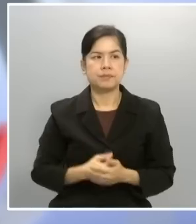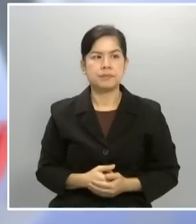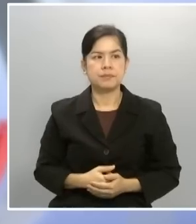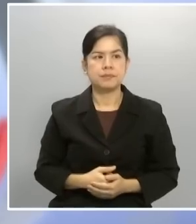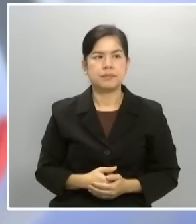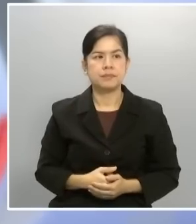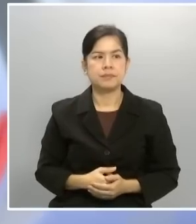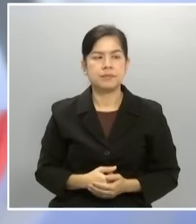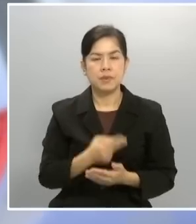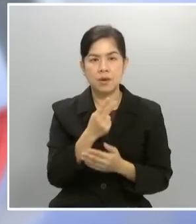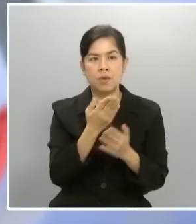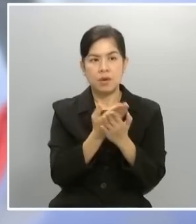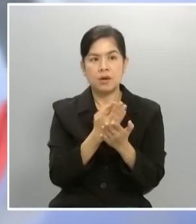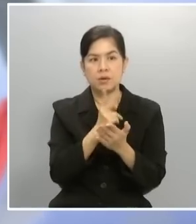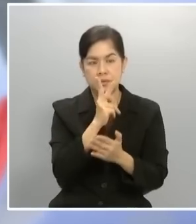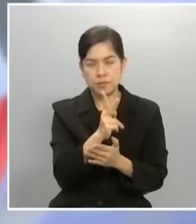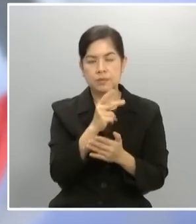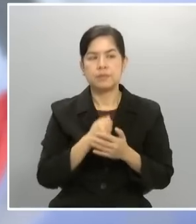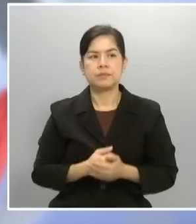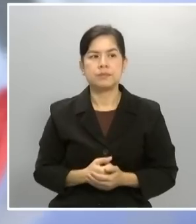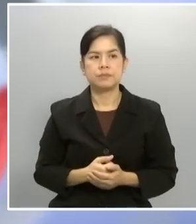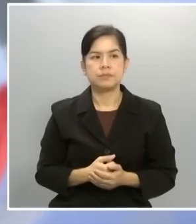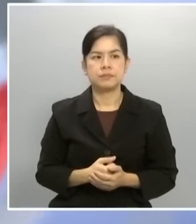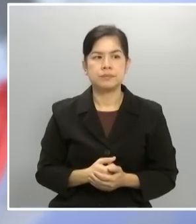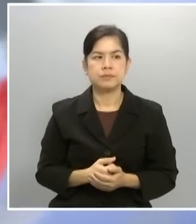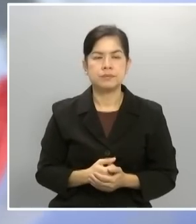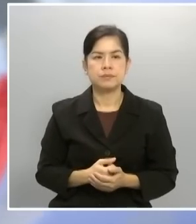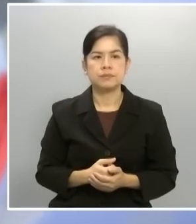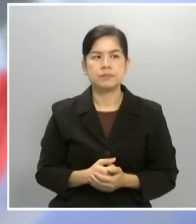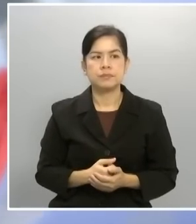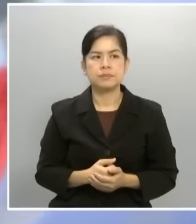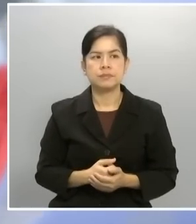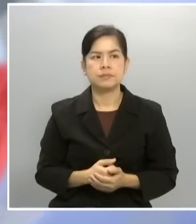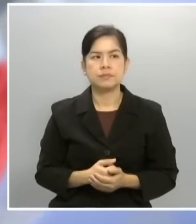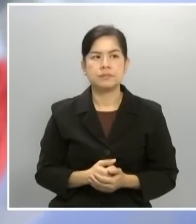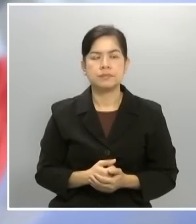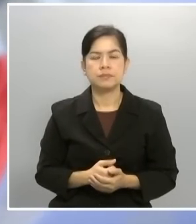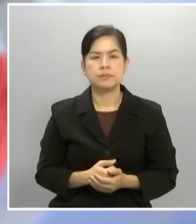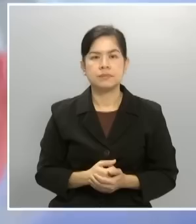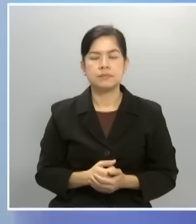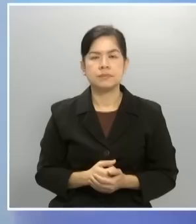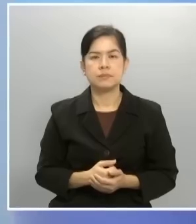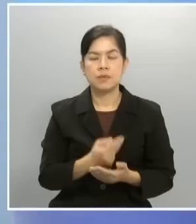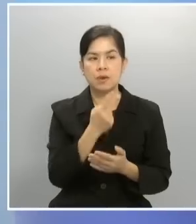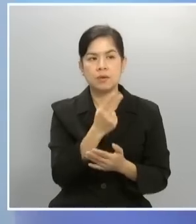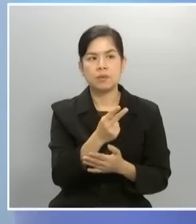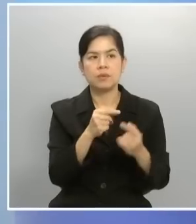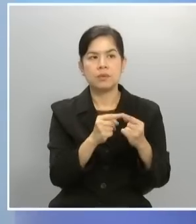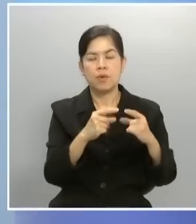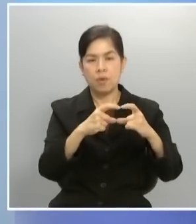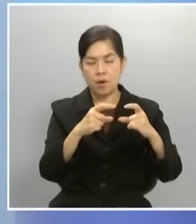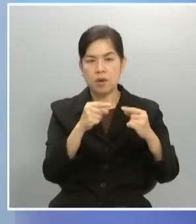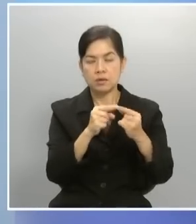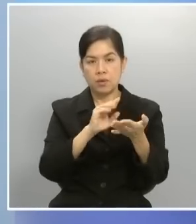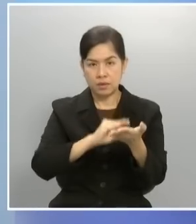นี่คือสัญญาเงินกู้ครับเหรอคะแล้วดูนี่นะฮะอืเนี่ยครับอ่ะลองดู